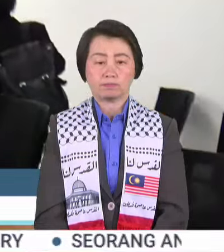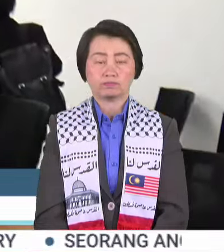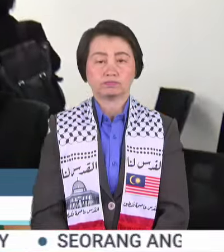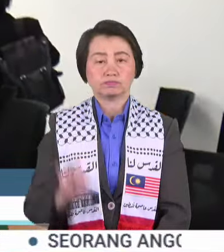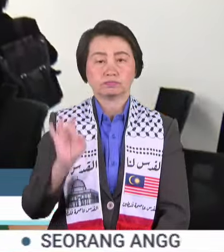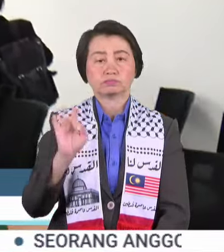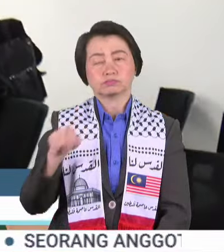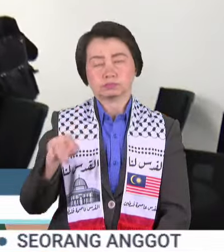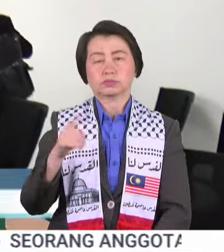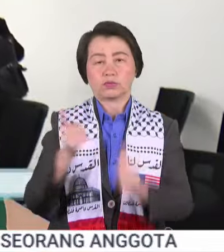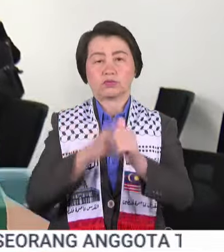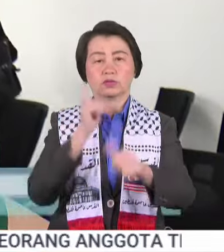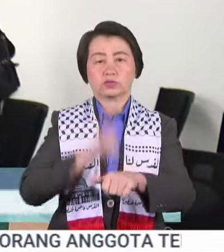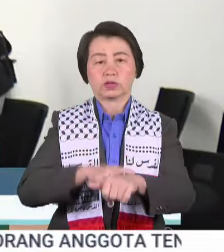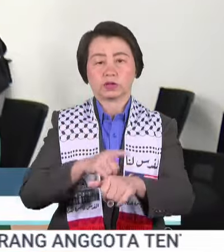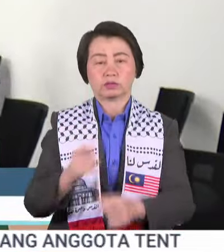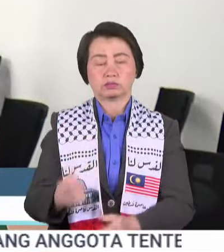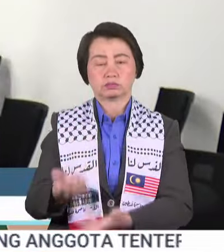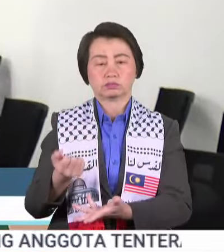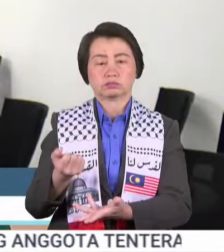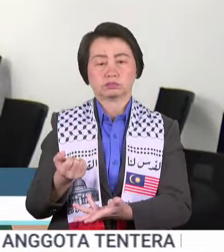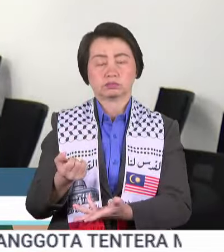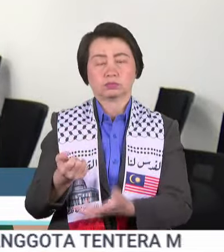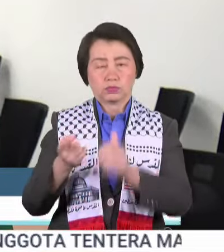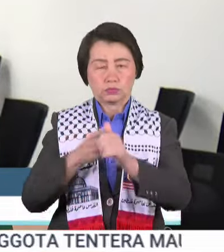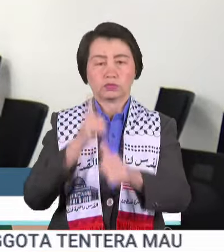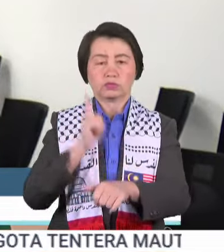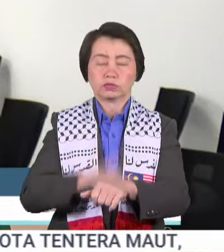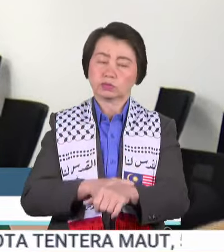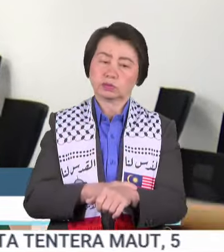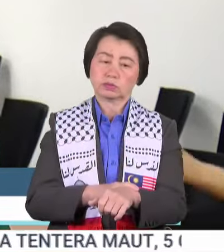Ini merupakan kali pertama sumbangan